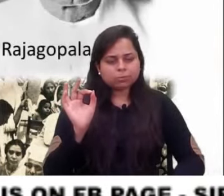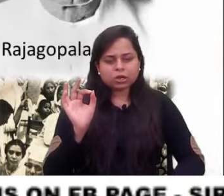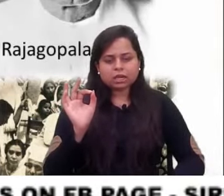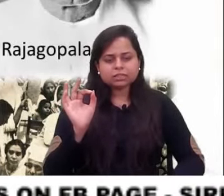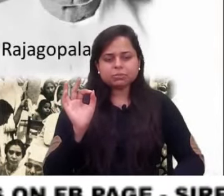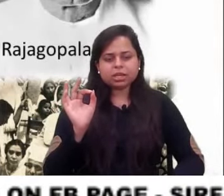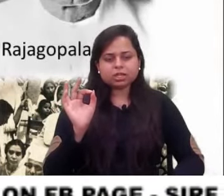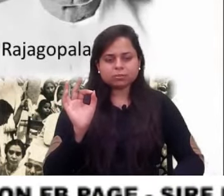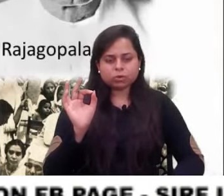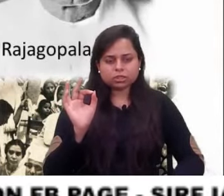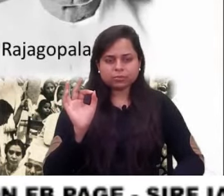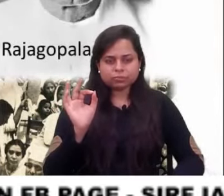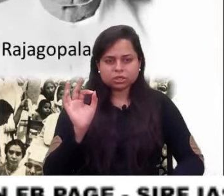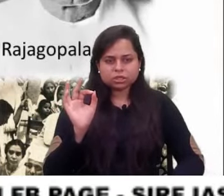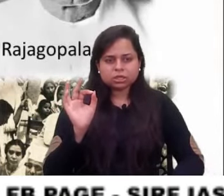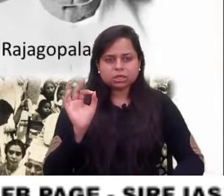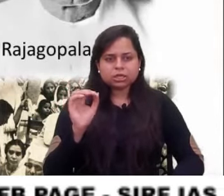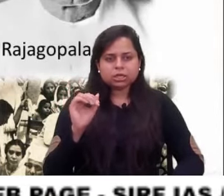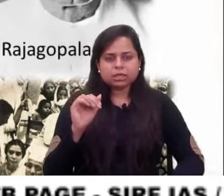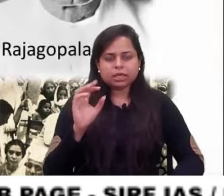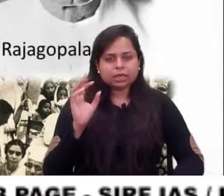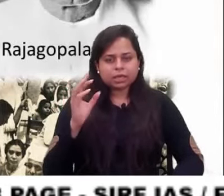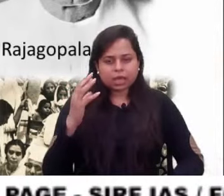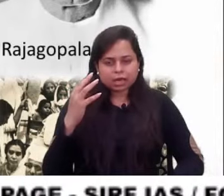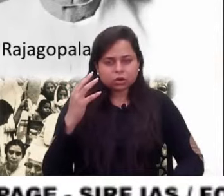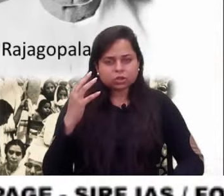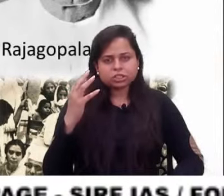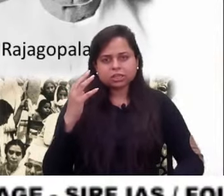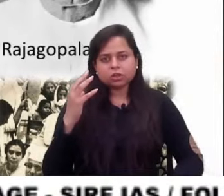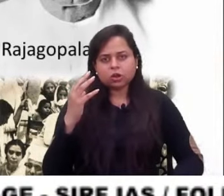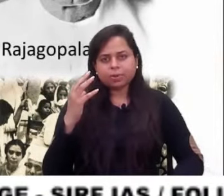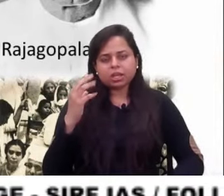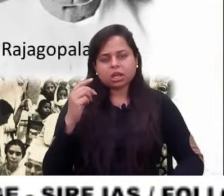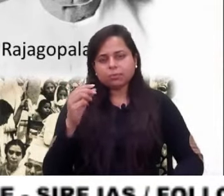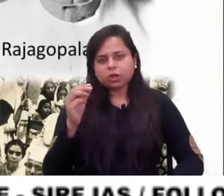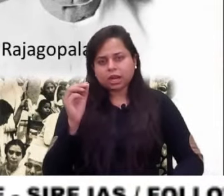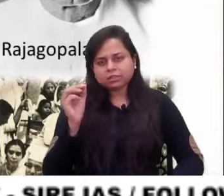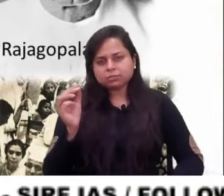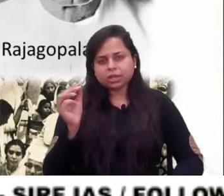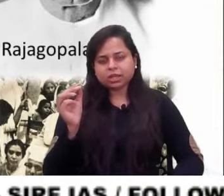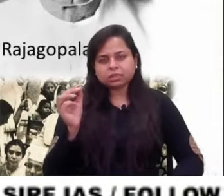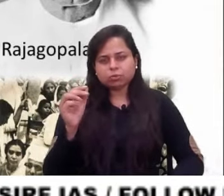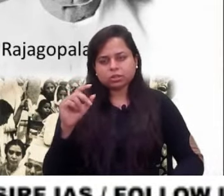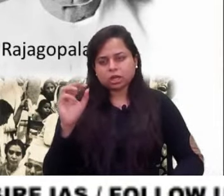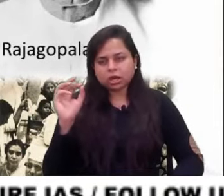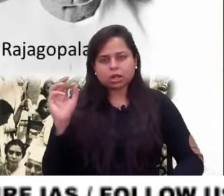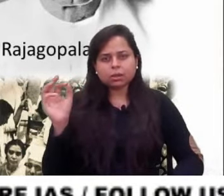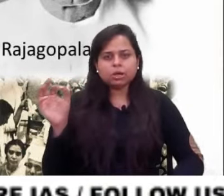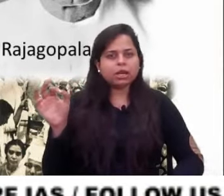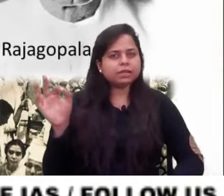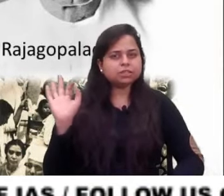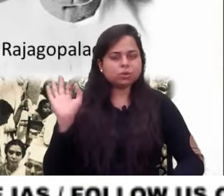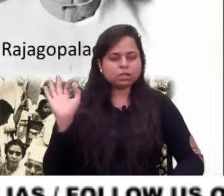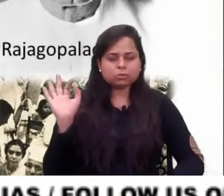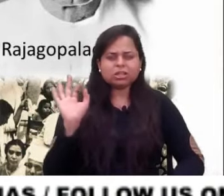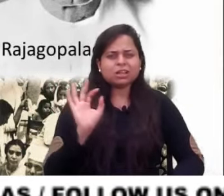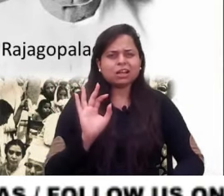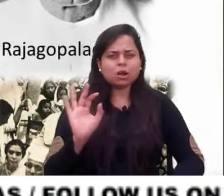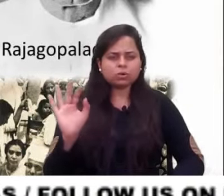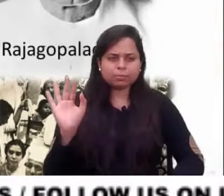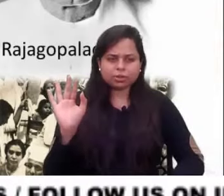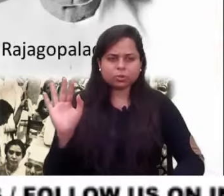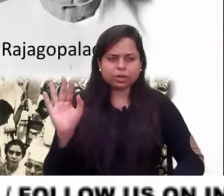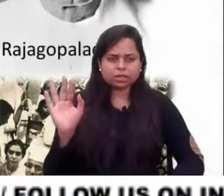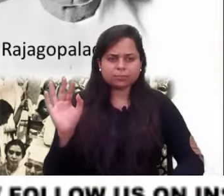मामला खत्म हुआ था यह के तौर पर खत्म हुआ था हां खत्म